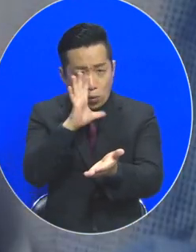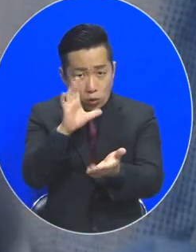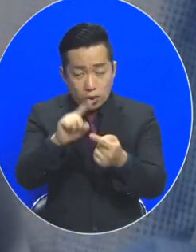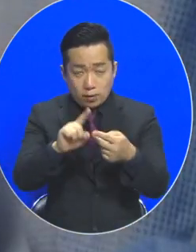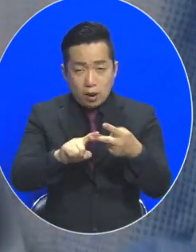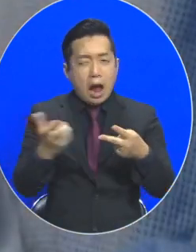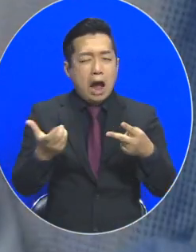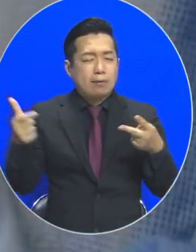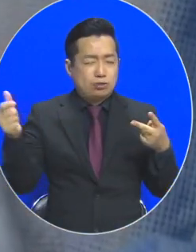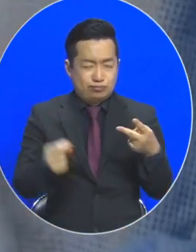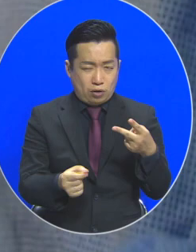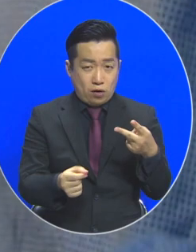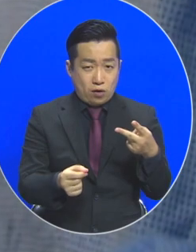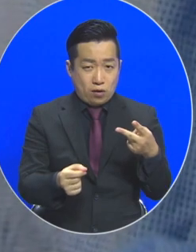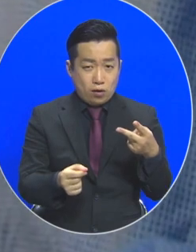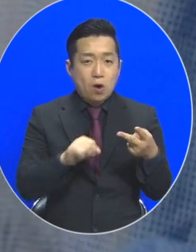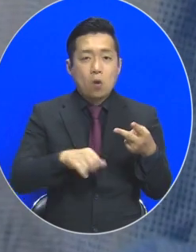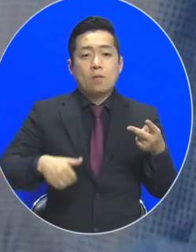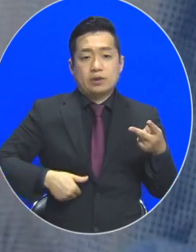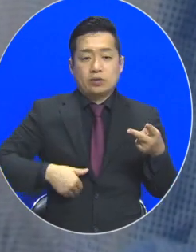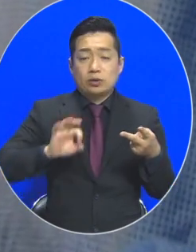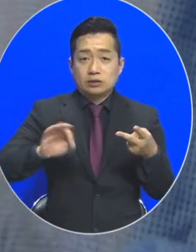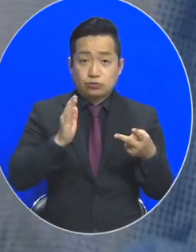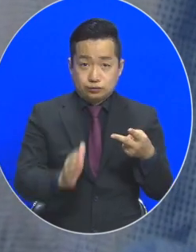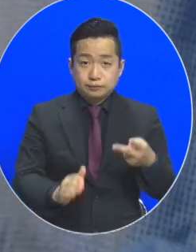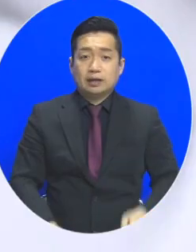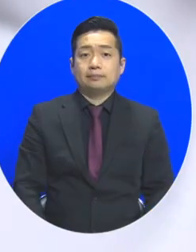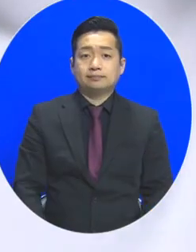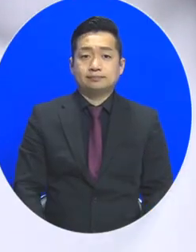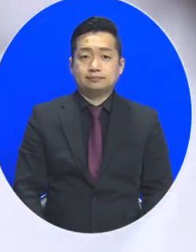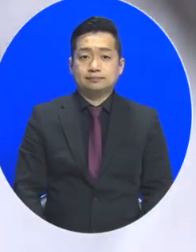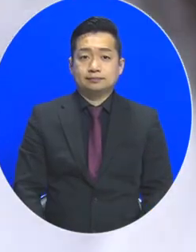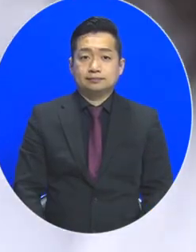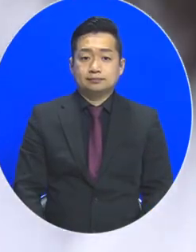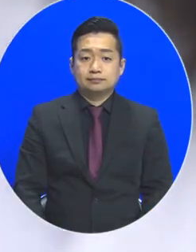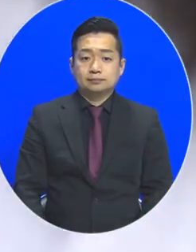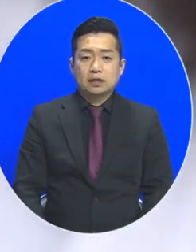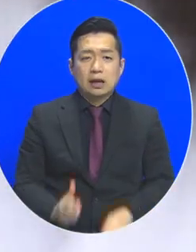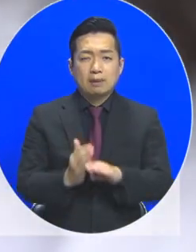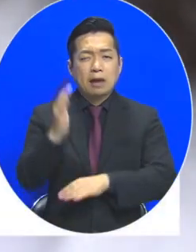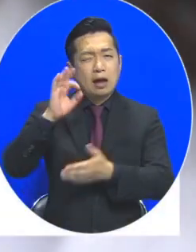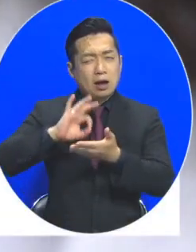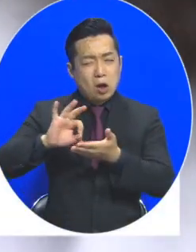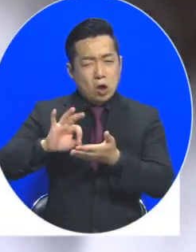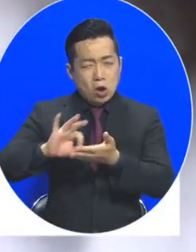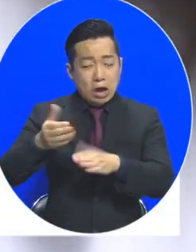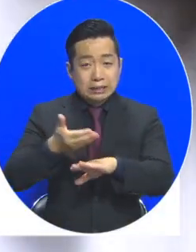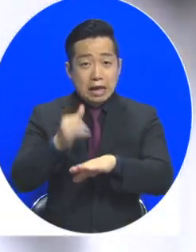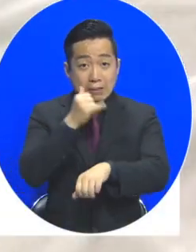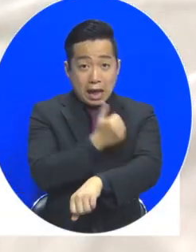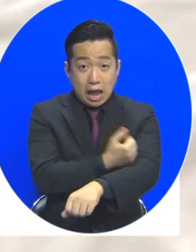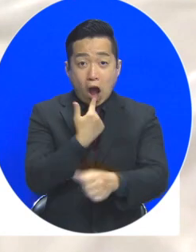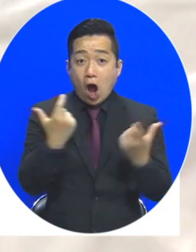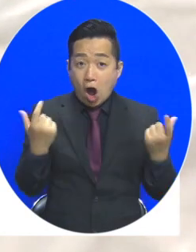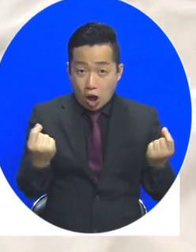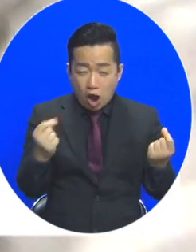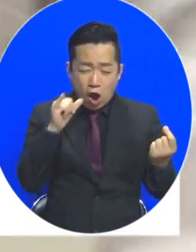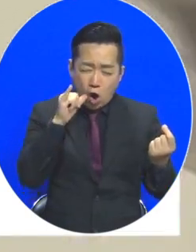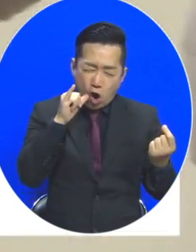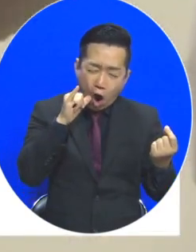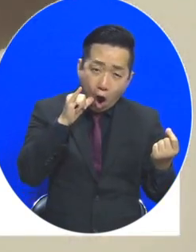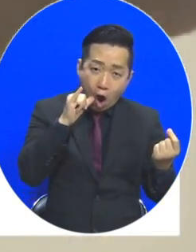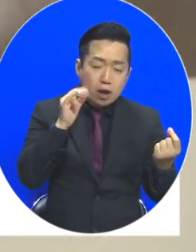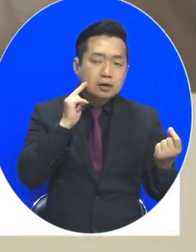만성 통증 관리를 위해 필수 사용되고 있습니다. 하지만 오남용하면 다른 마약류처럼